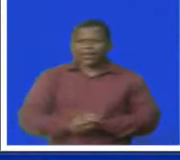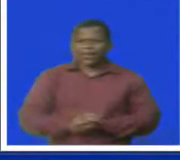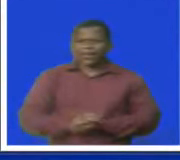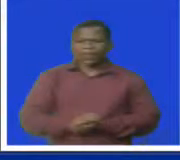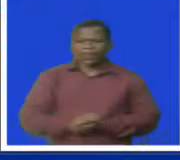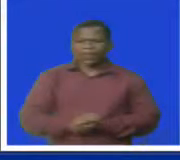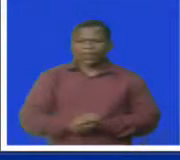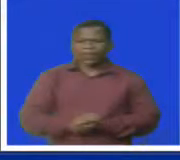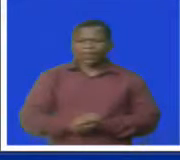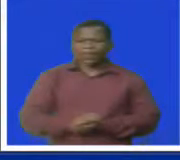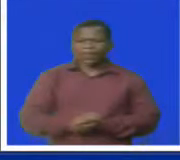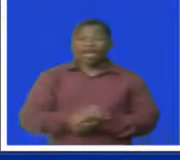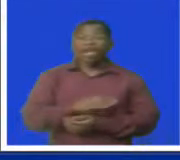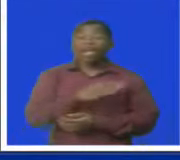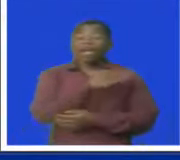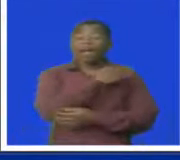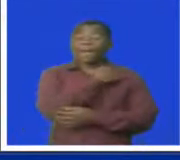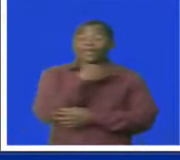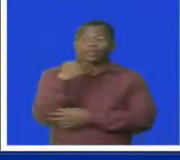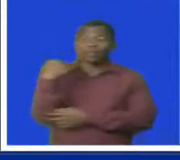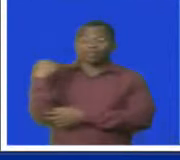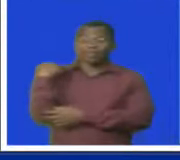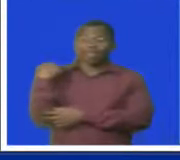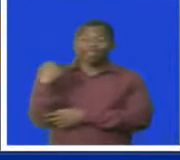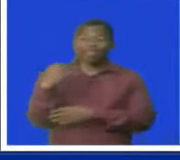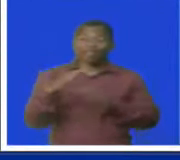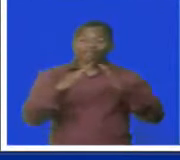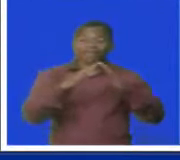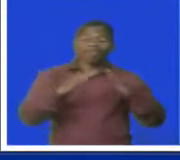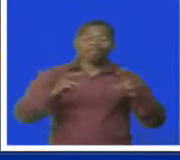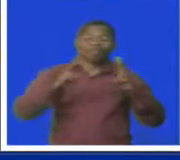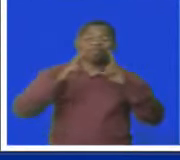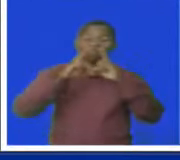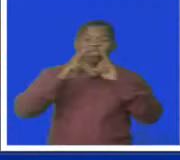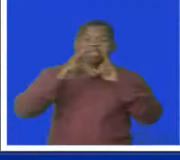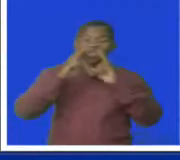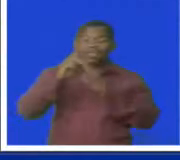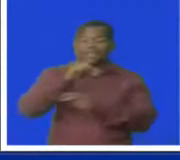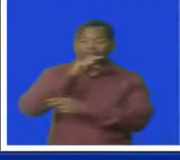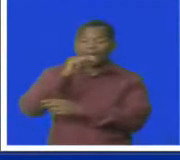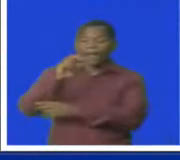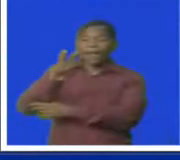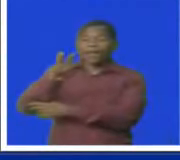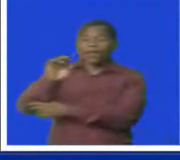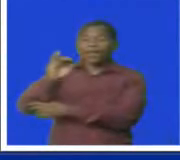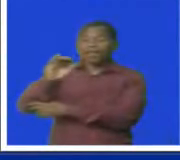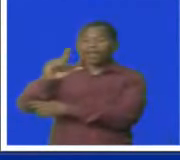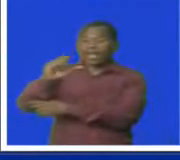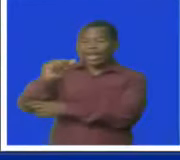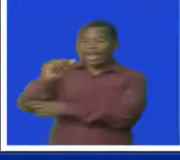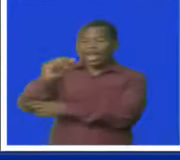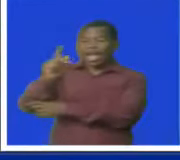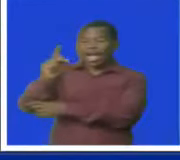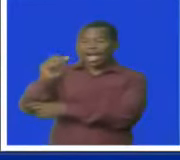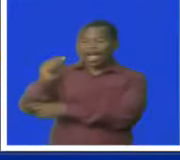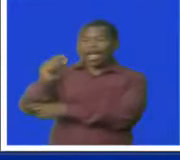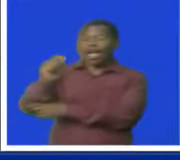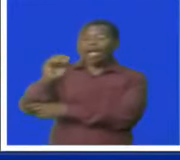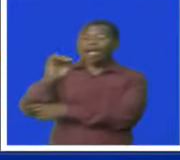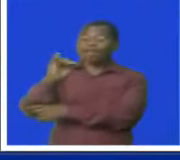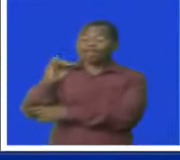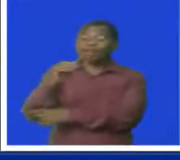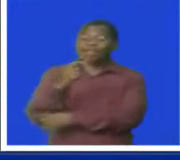Induna yethe kuvakasha nemvelo Moses Vilakati itsi live laseSwatini lidzinga emacebo lahlakaniphile